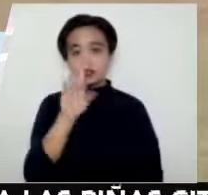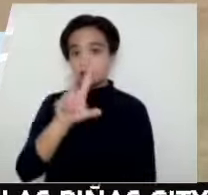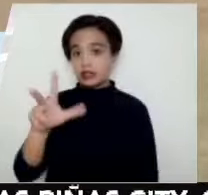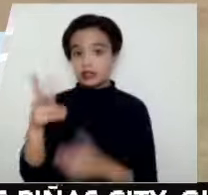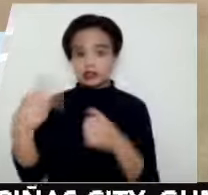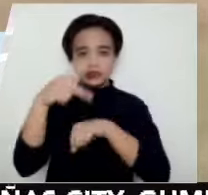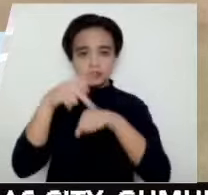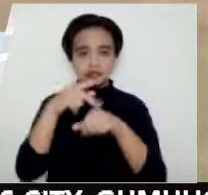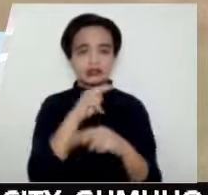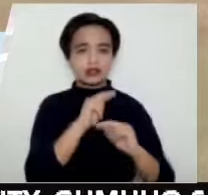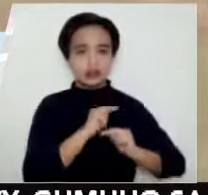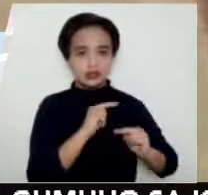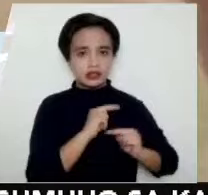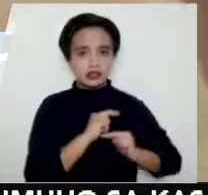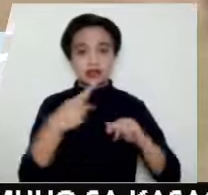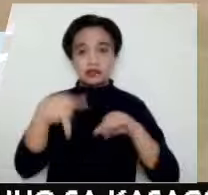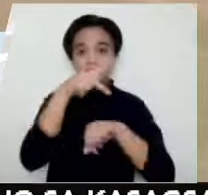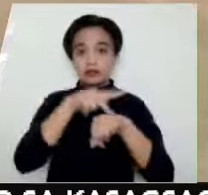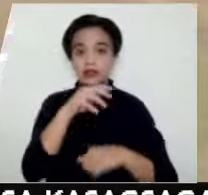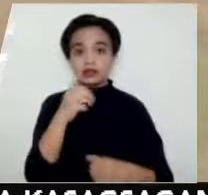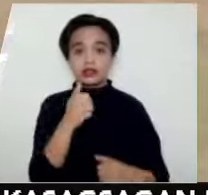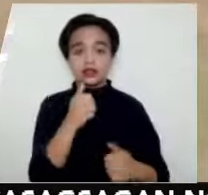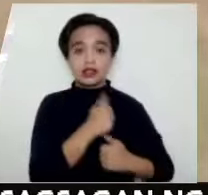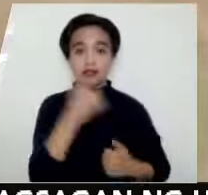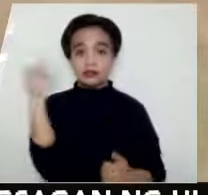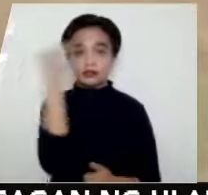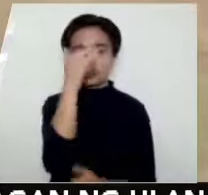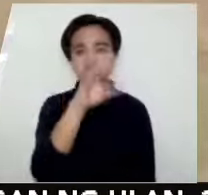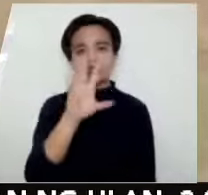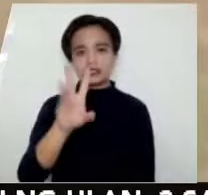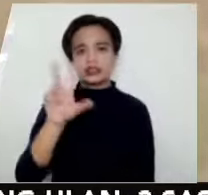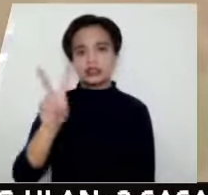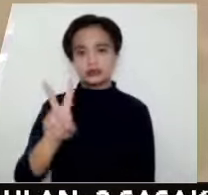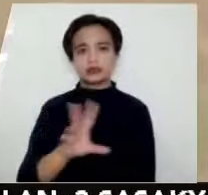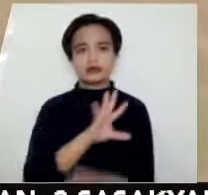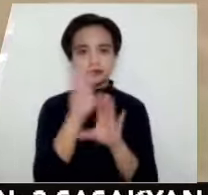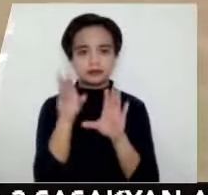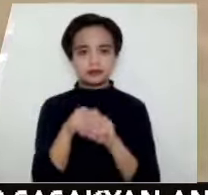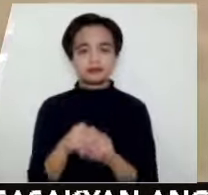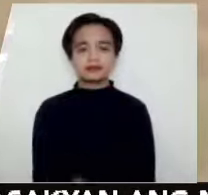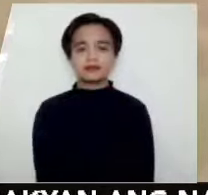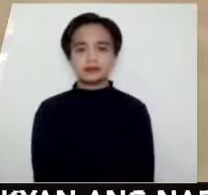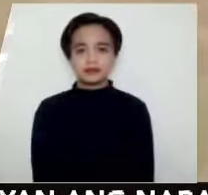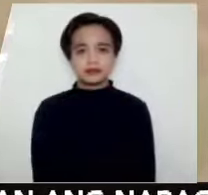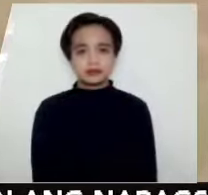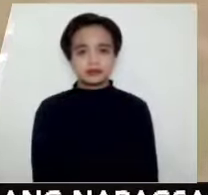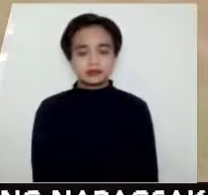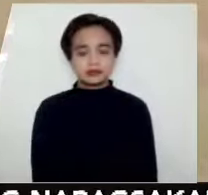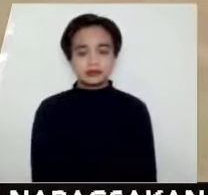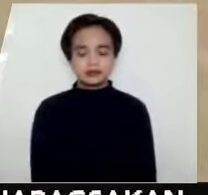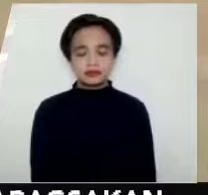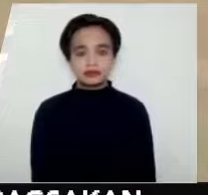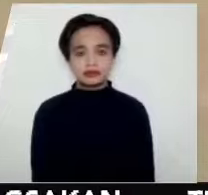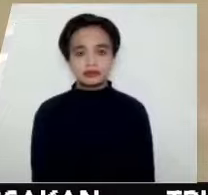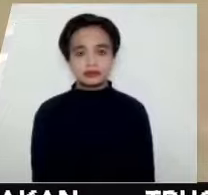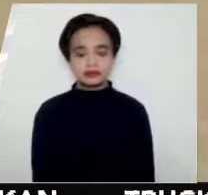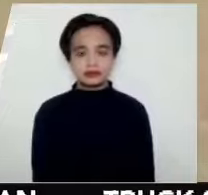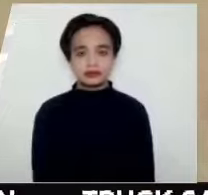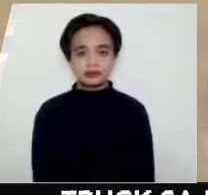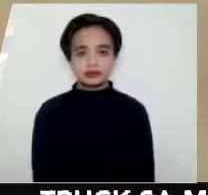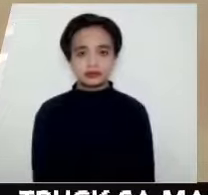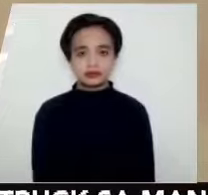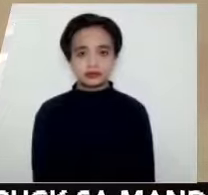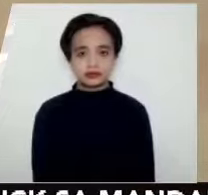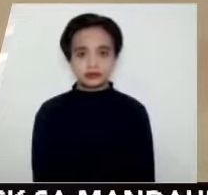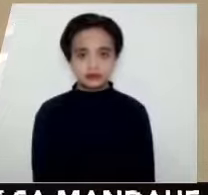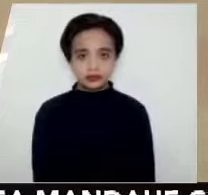sa Philippine Air Force. Para sa GMA Integrated News, ako si Jasmine Gabriel Galban ng GMA Regional TV, One North